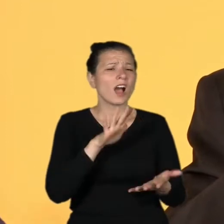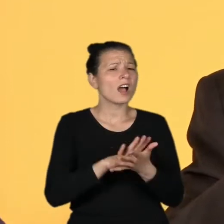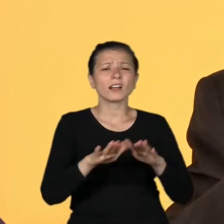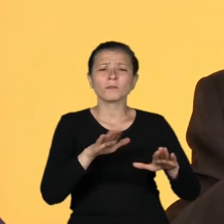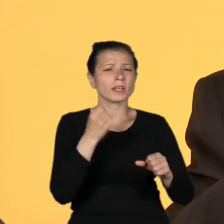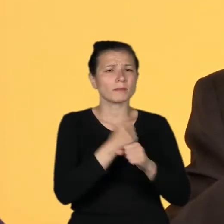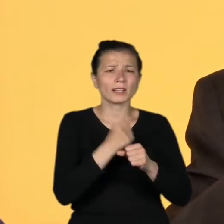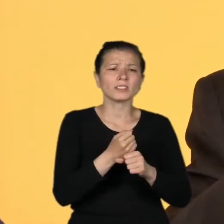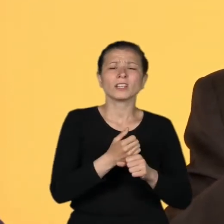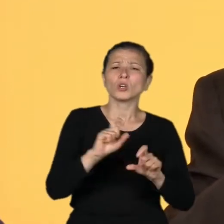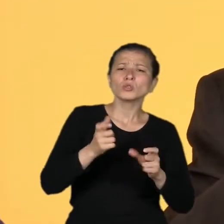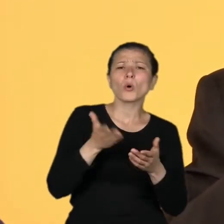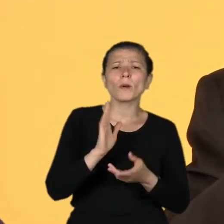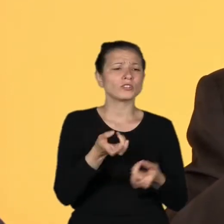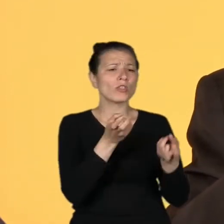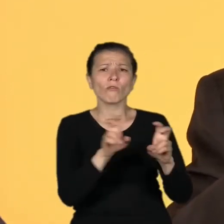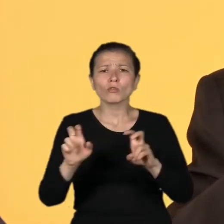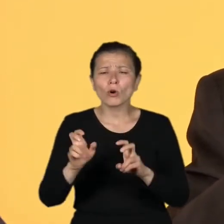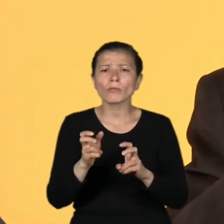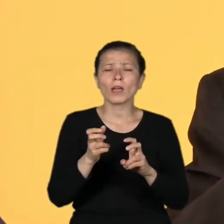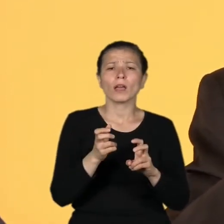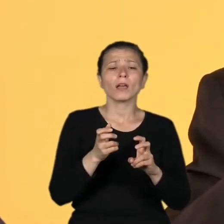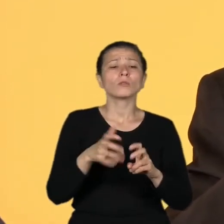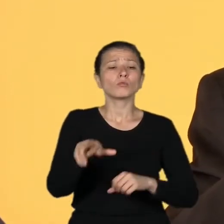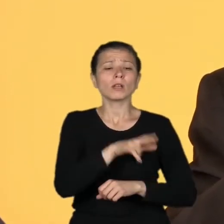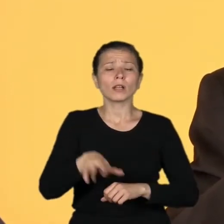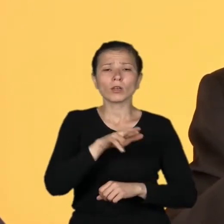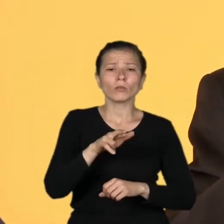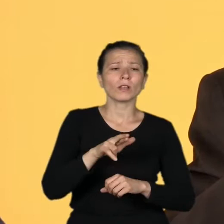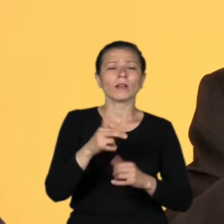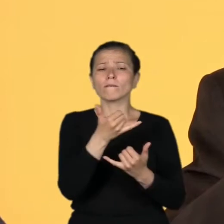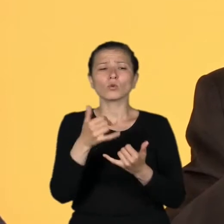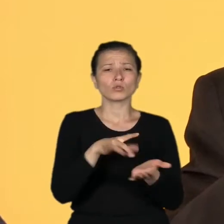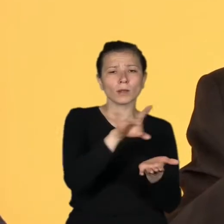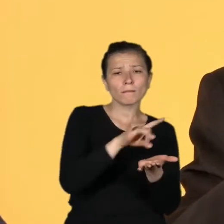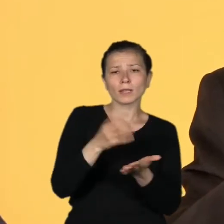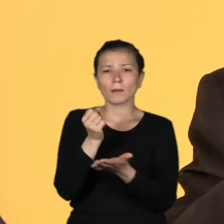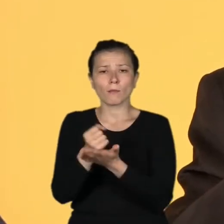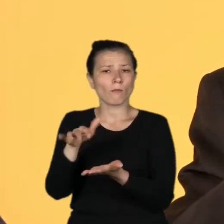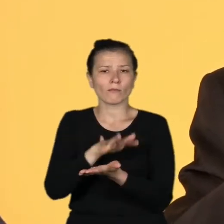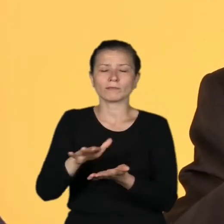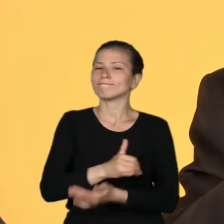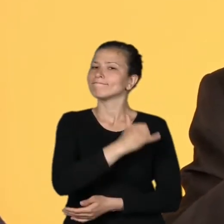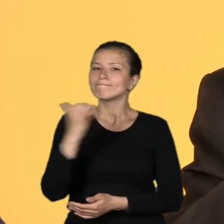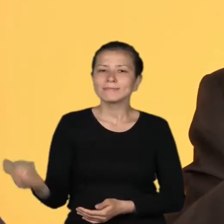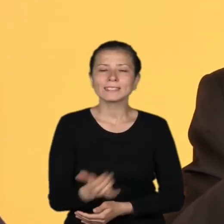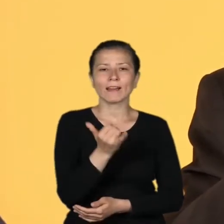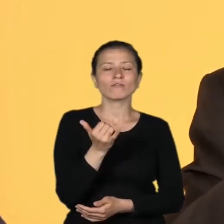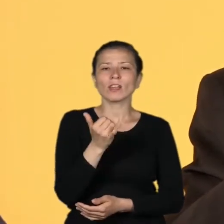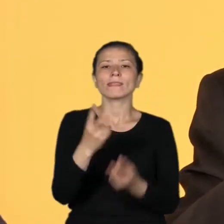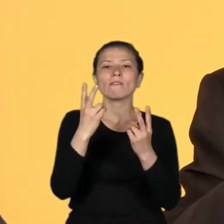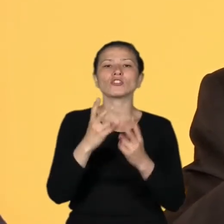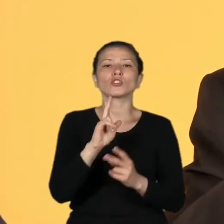będą generowane tu w obszarze naszego regionu, na poziomie poszczególnych gmin i powiatów, zawsze w centrum musi